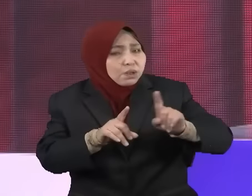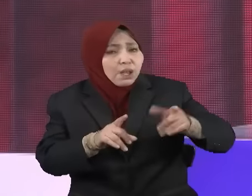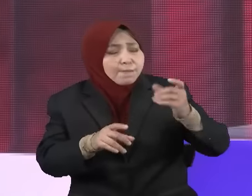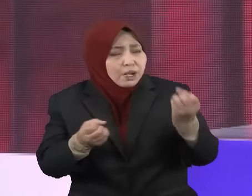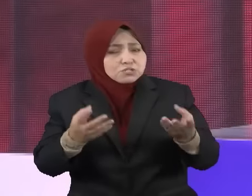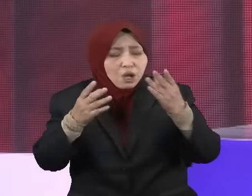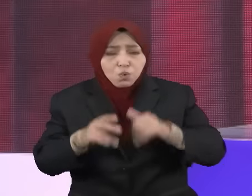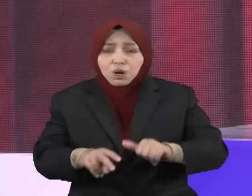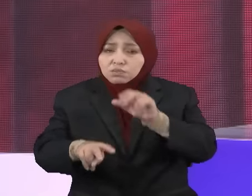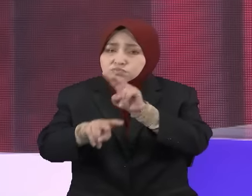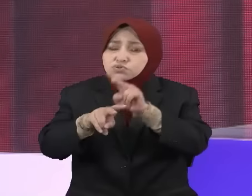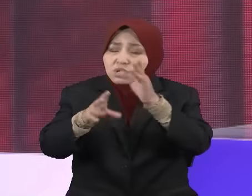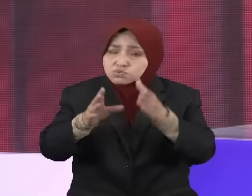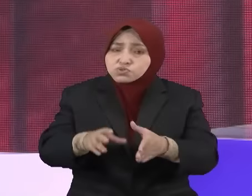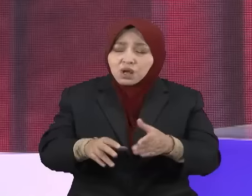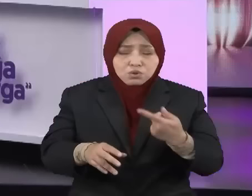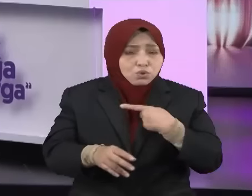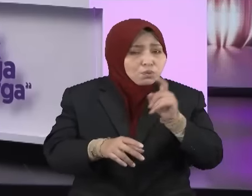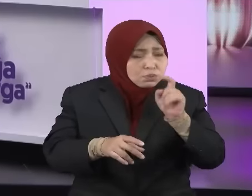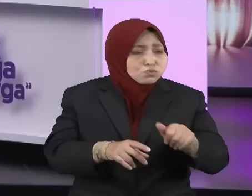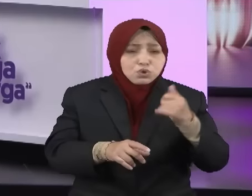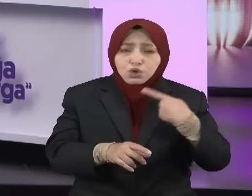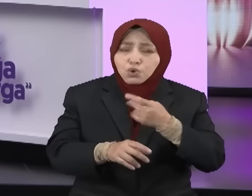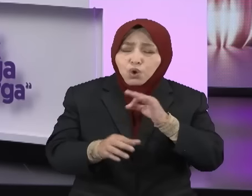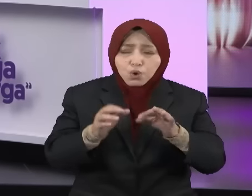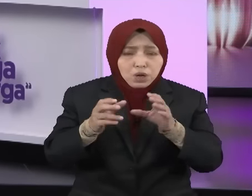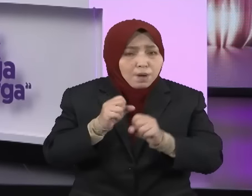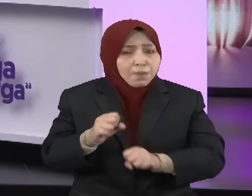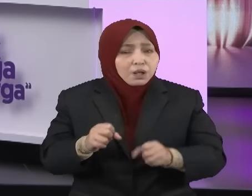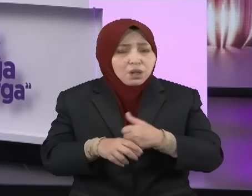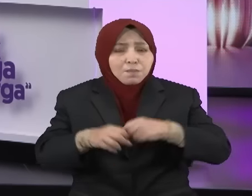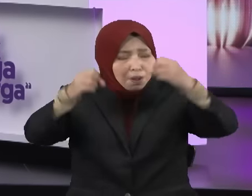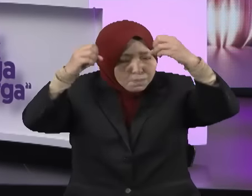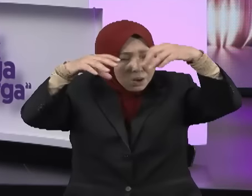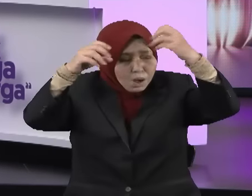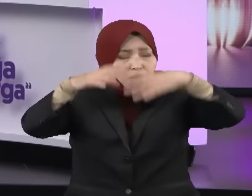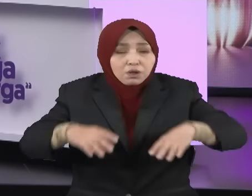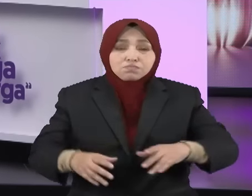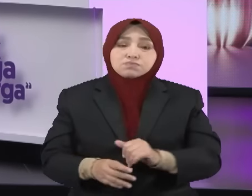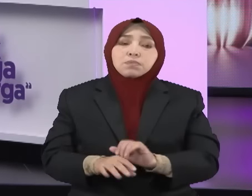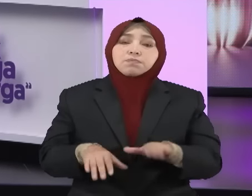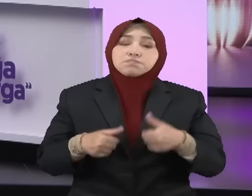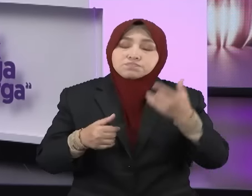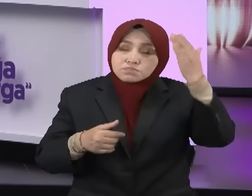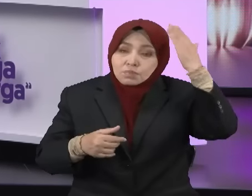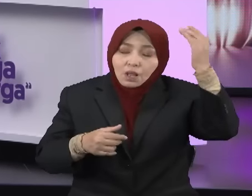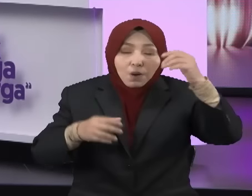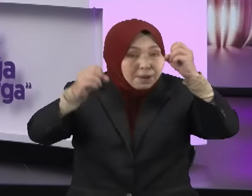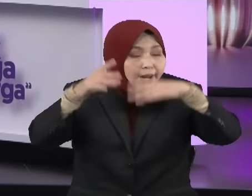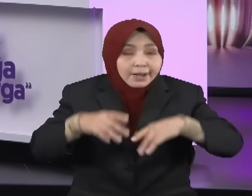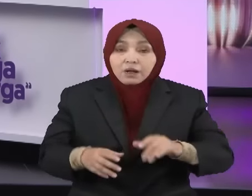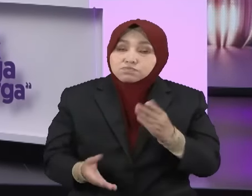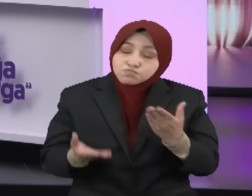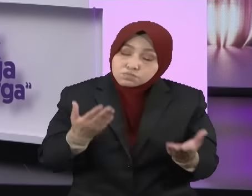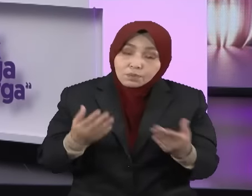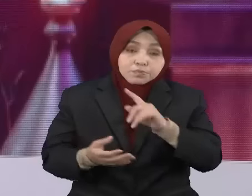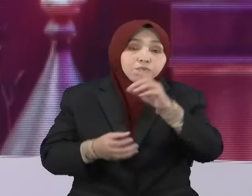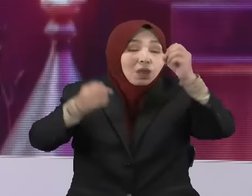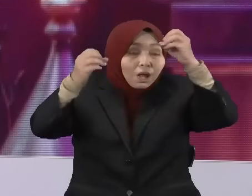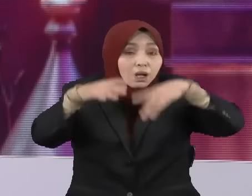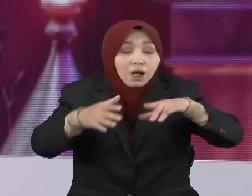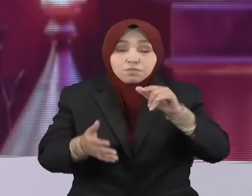bagi testimoni, Ustaz, kesaksian, kita kena ni, kita kalau dapat datang dapat barakah, kan. Macam mana dia tahu barakah pun, mungkin tanya barakah tu